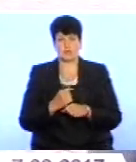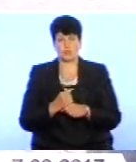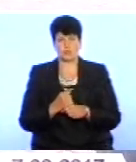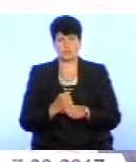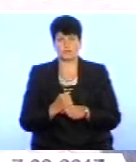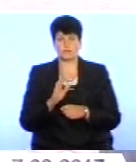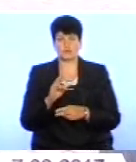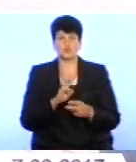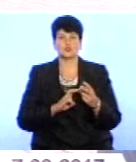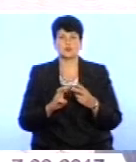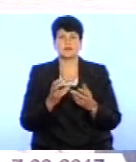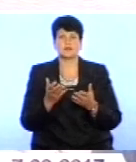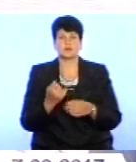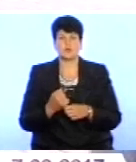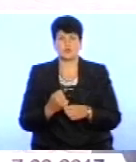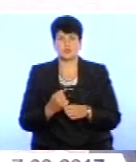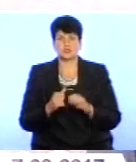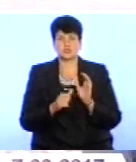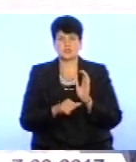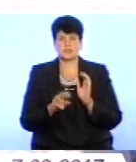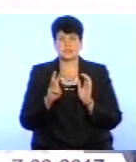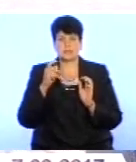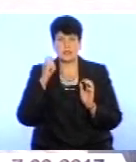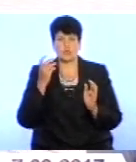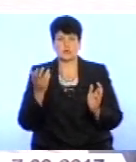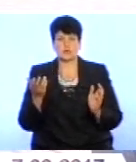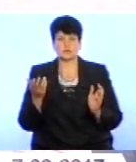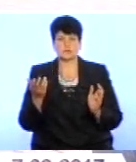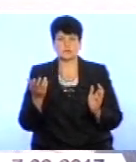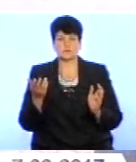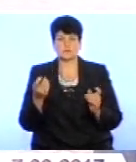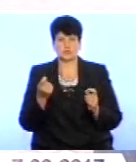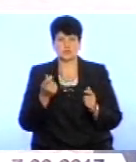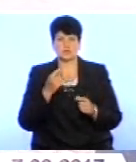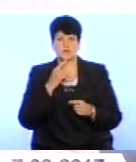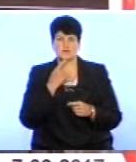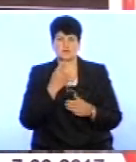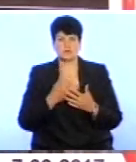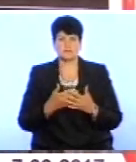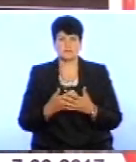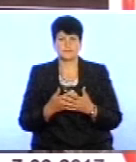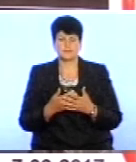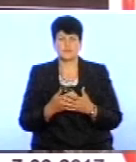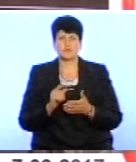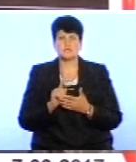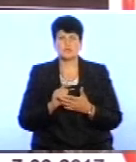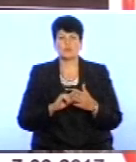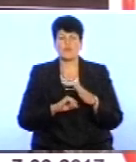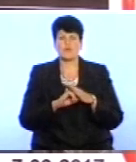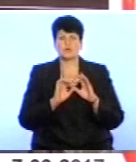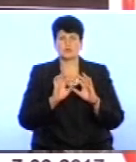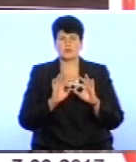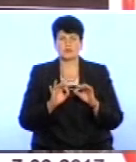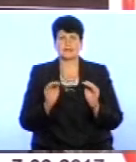Бо будуть шукати, де робота. 63 роки. Трошки важкувато, напевно. В пенсійному фонді пояснюють,